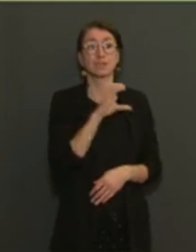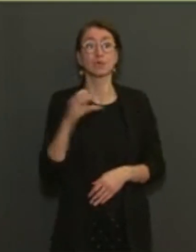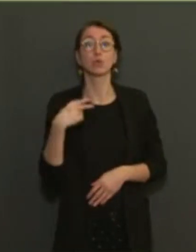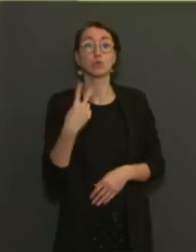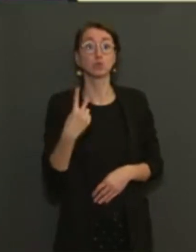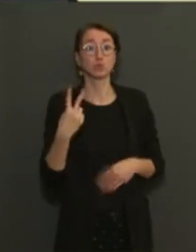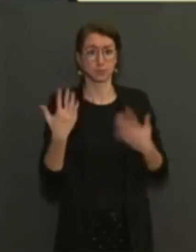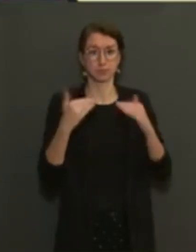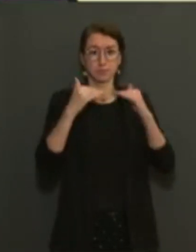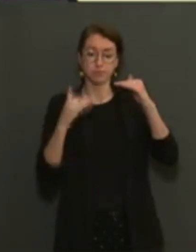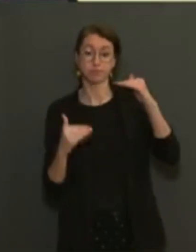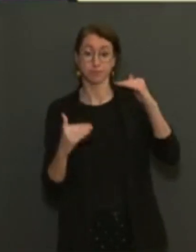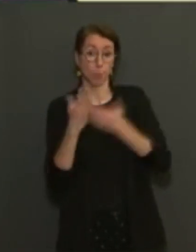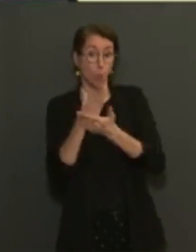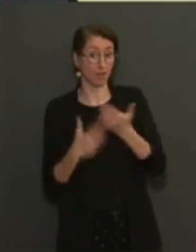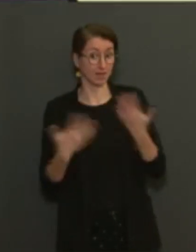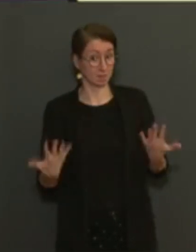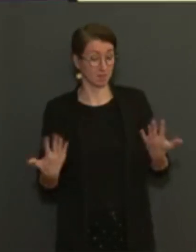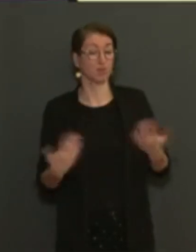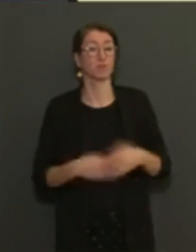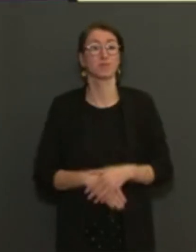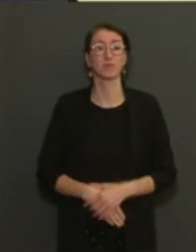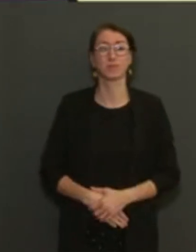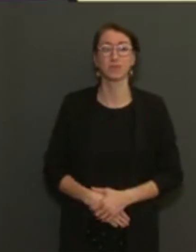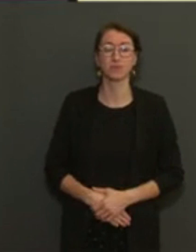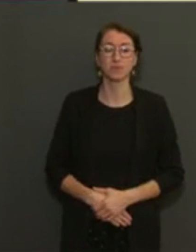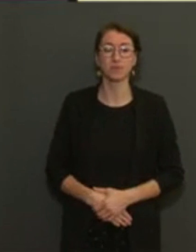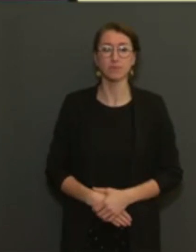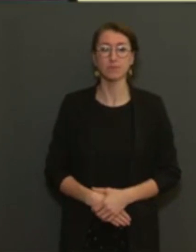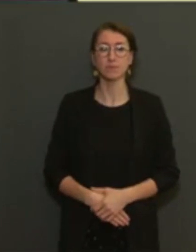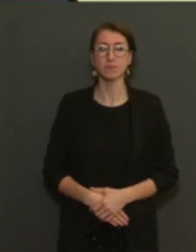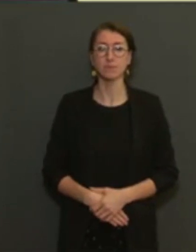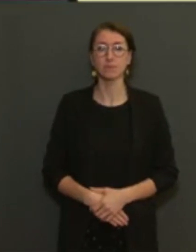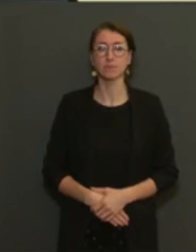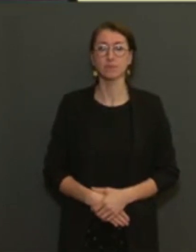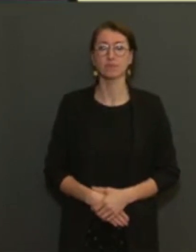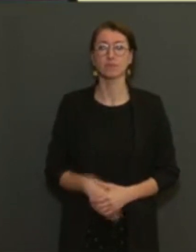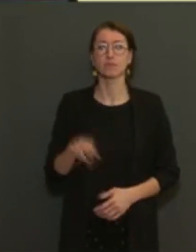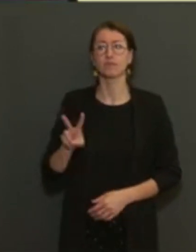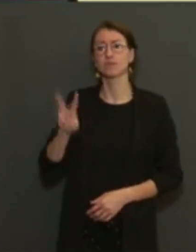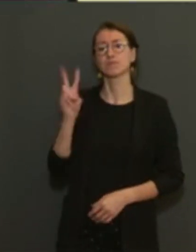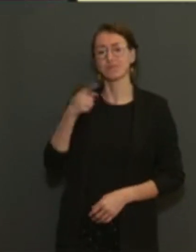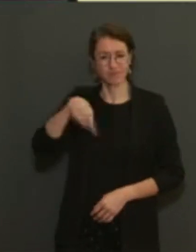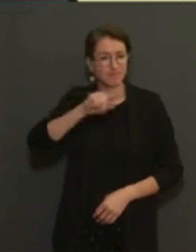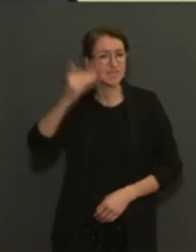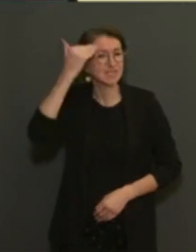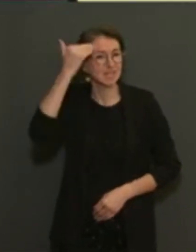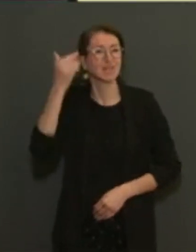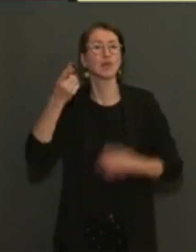Alors nous le savons tous, le gouvernement a promulgué vendredi dernier, d'application aujourd'hui, de nouvelles